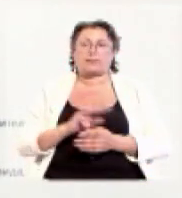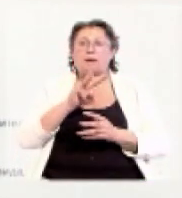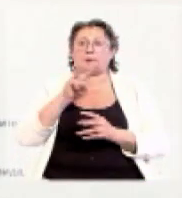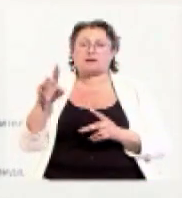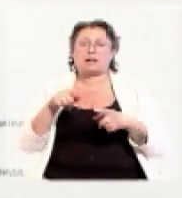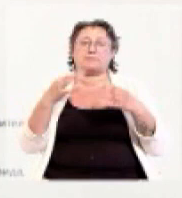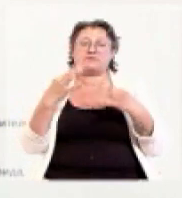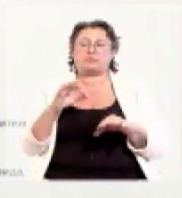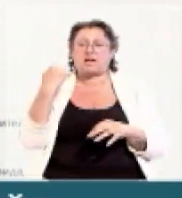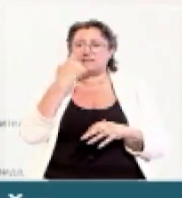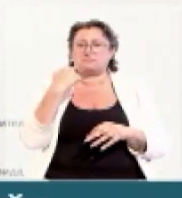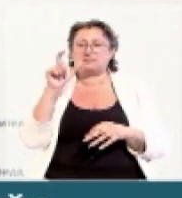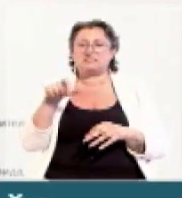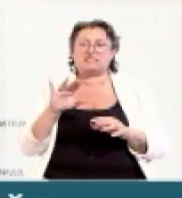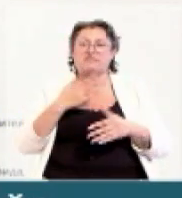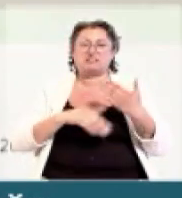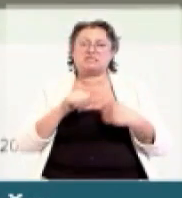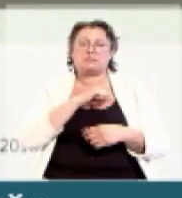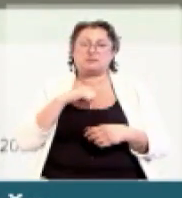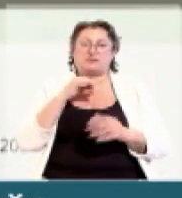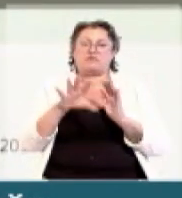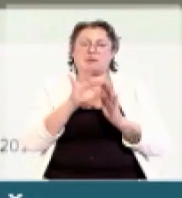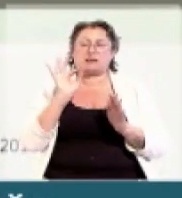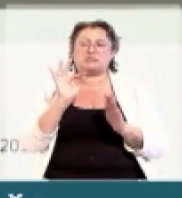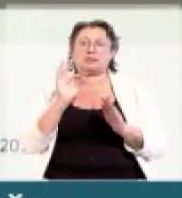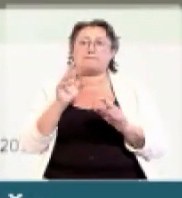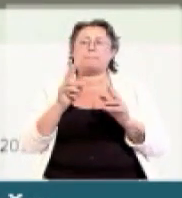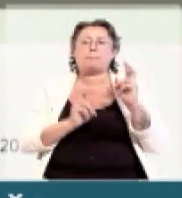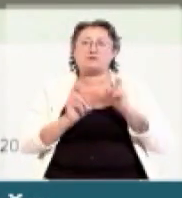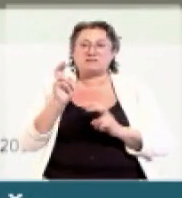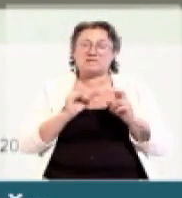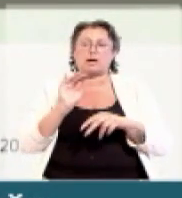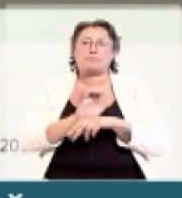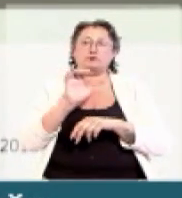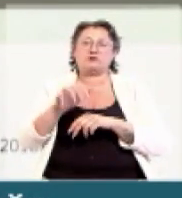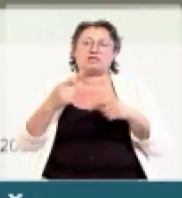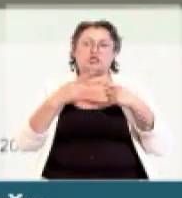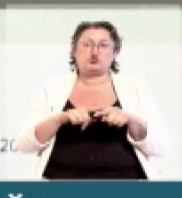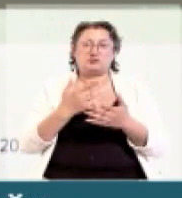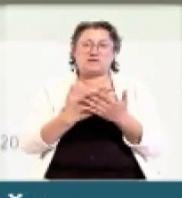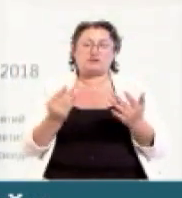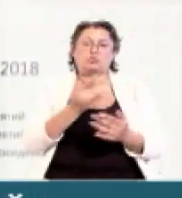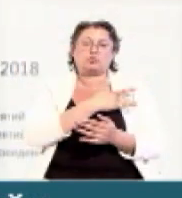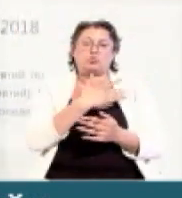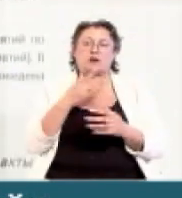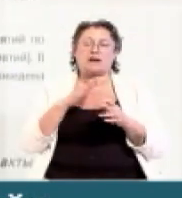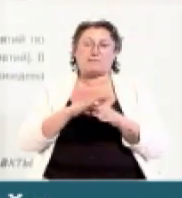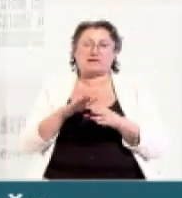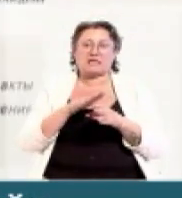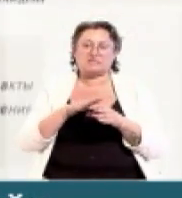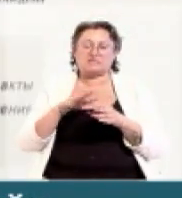Портал позволяет лицам с инвалидностью самостоятельно выбирать производителя и поставщика технических средств и услуг